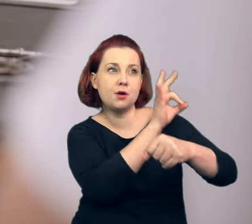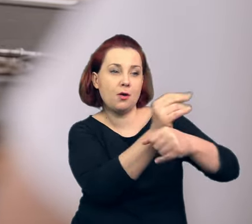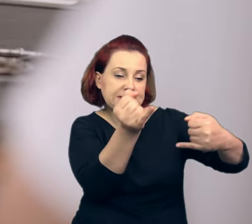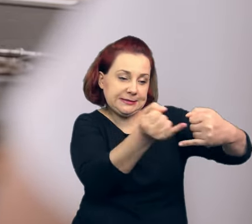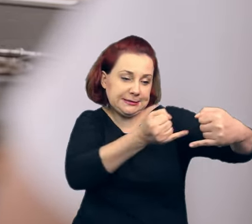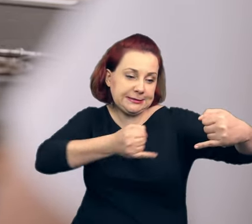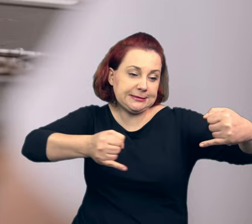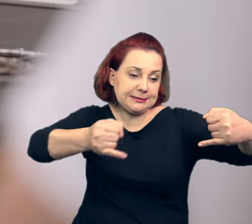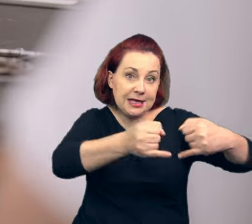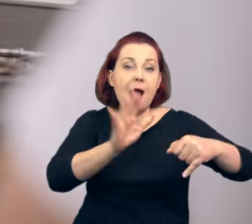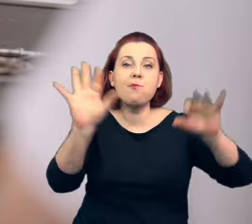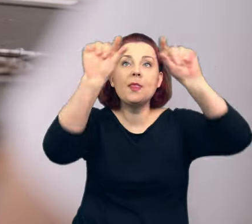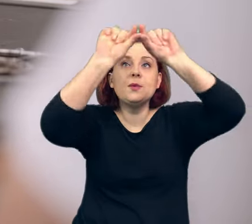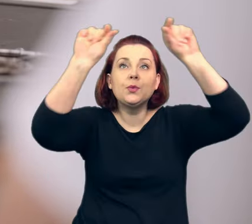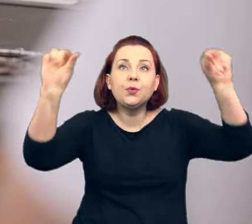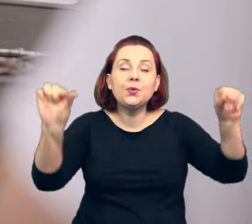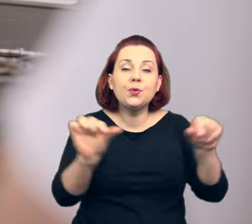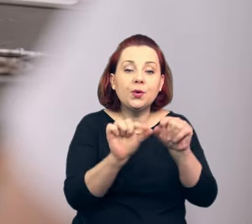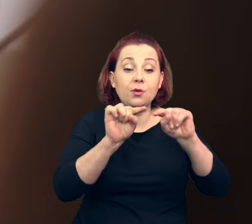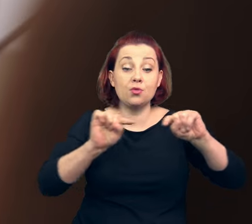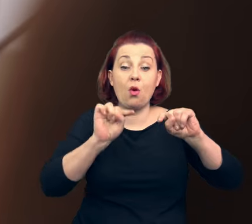w ołowiane listwy.